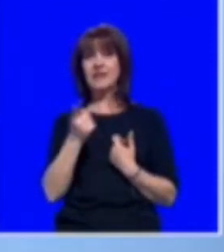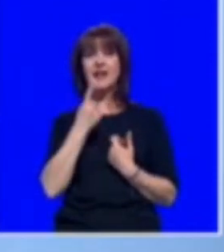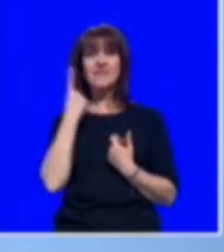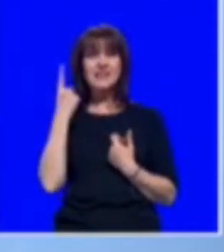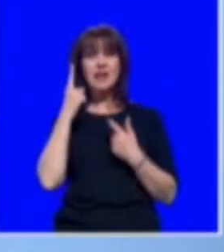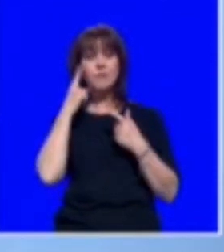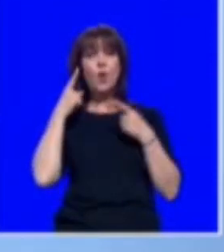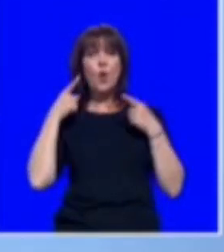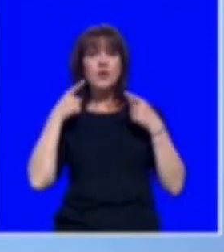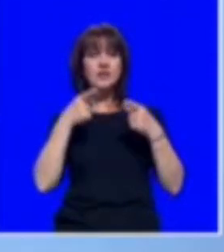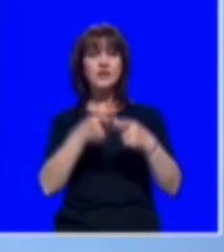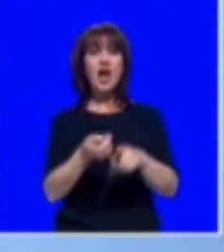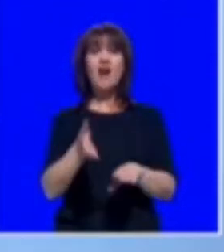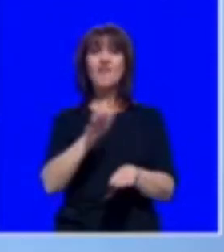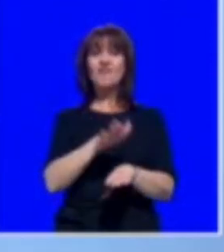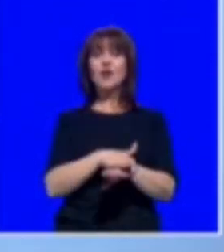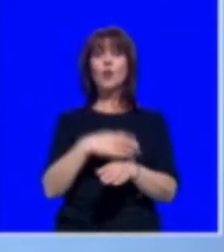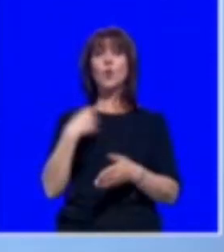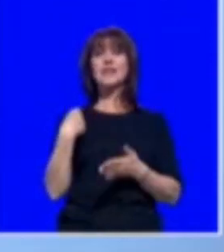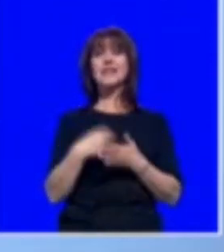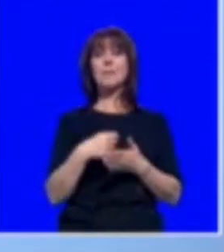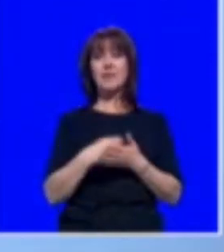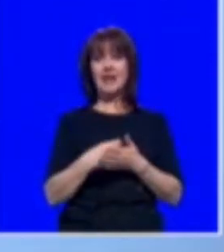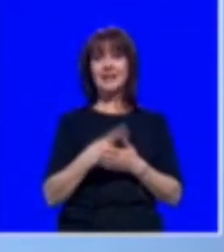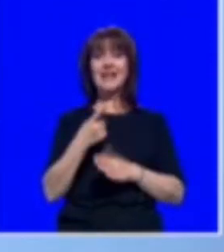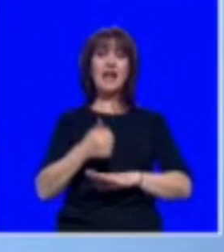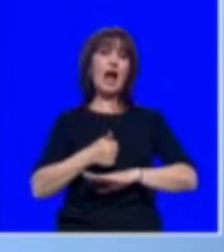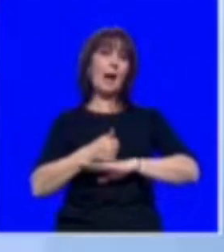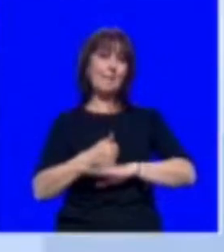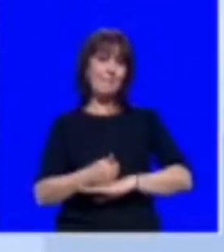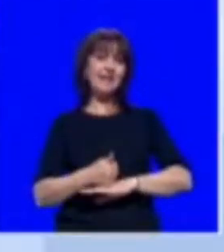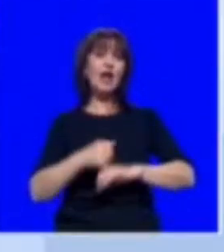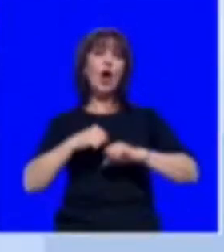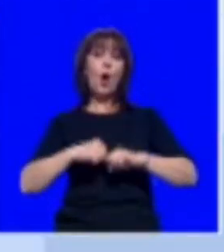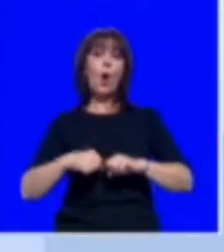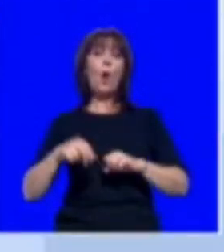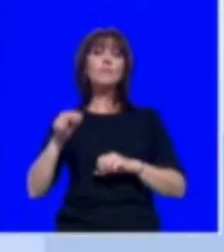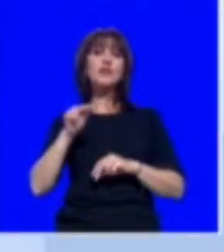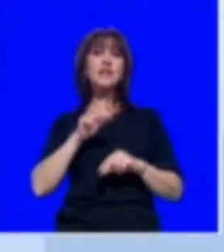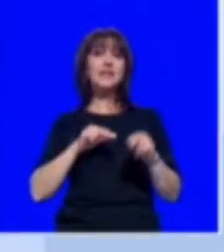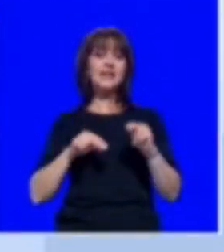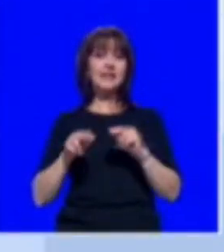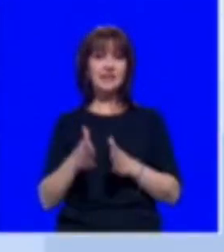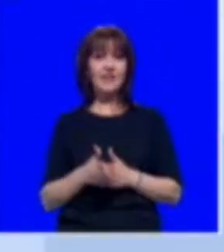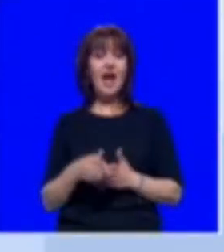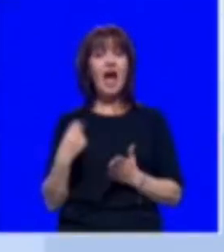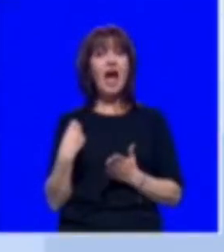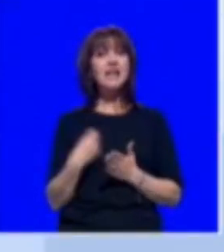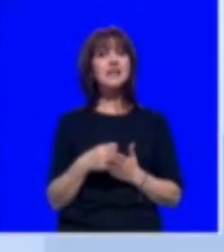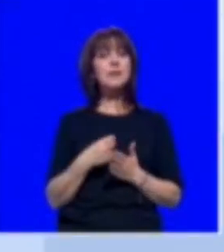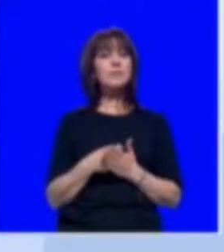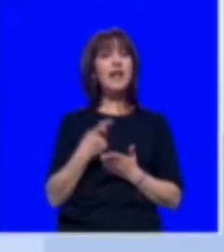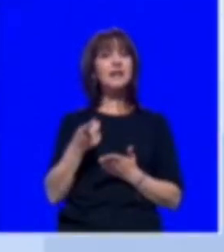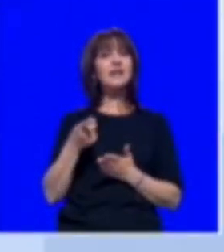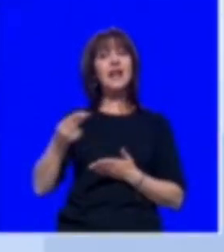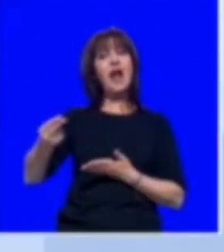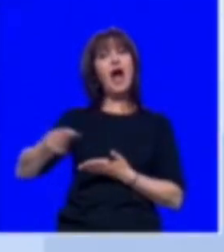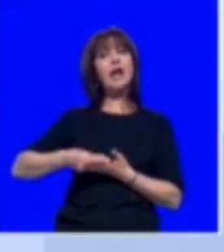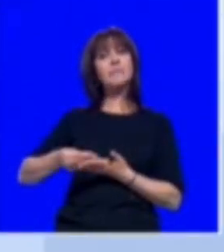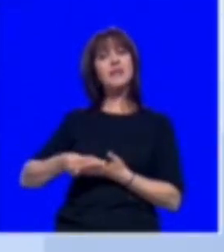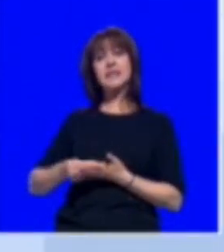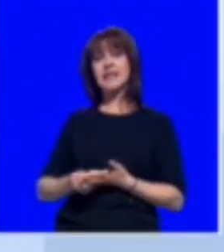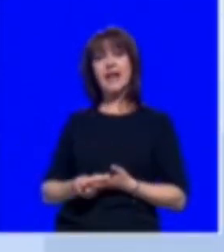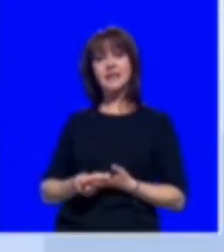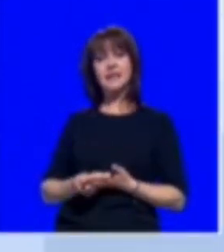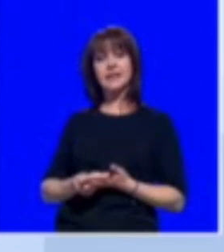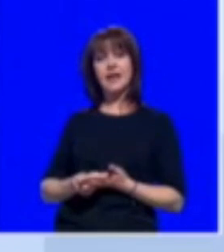съсредоточаваме върху заплатите на общинските съветници и кмета. Между другото, там... администрацията, там общинската, ще заплатите... И там има увеличение. И